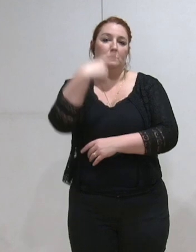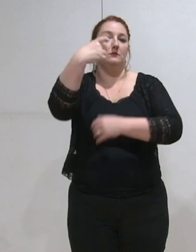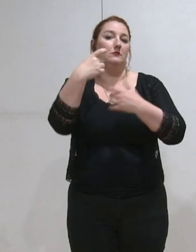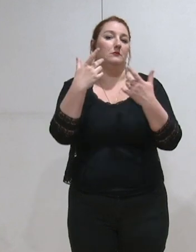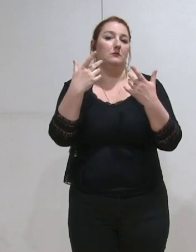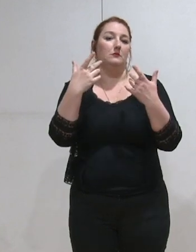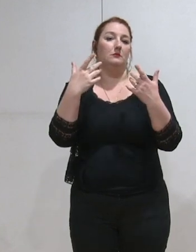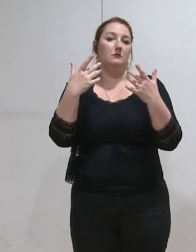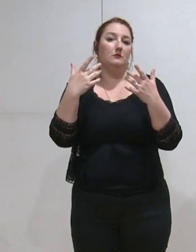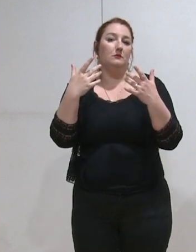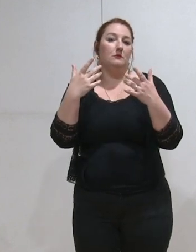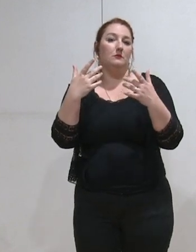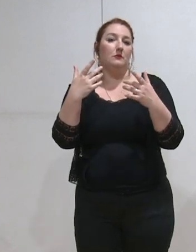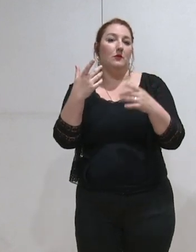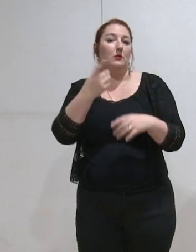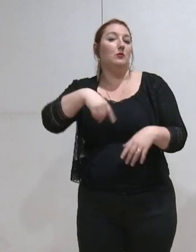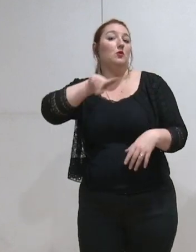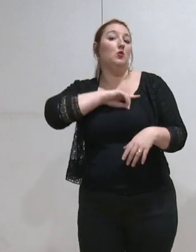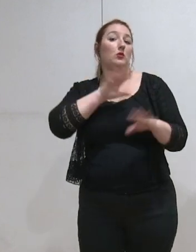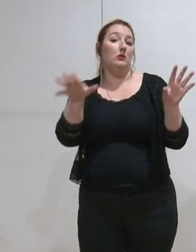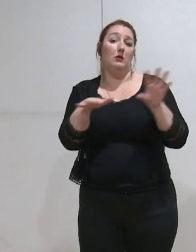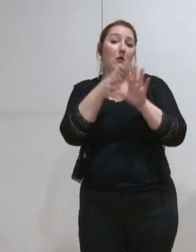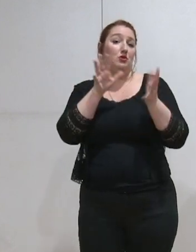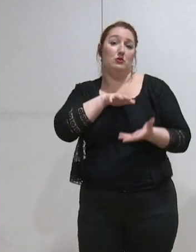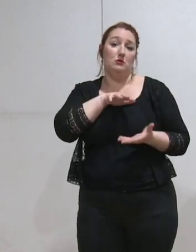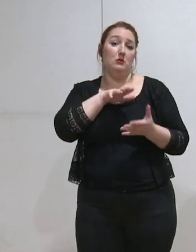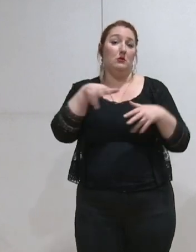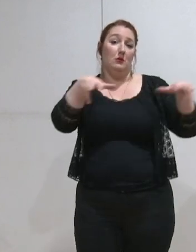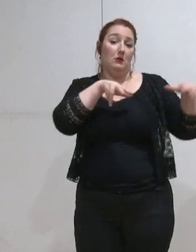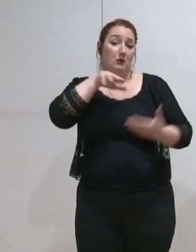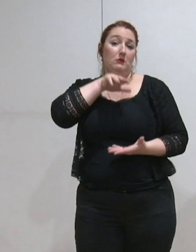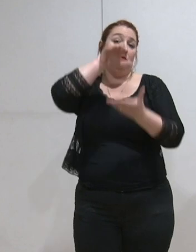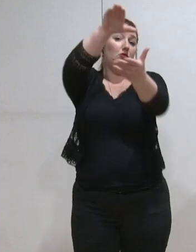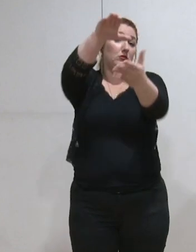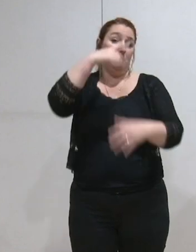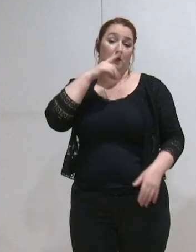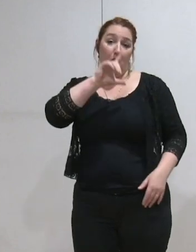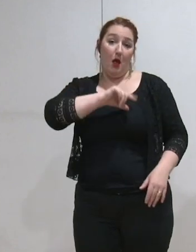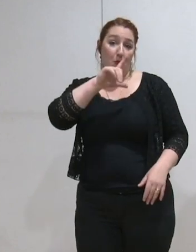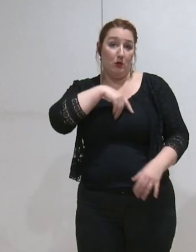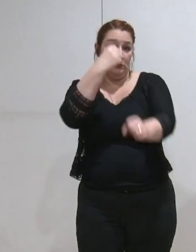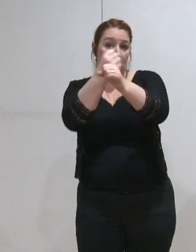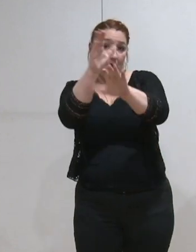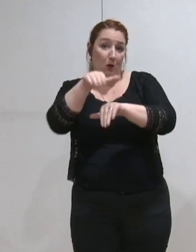ces images et donc la police fait son travail nous collaborons du mieux que nous pouvons avec